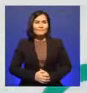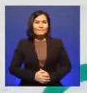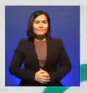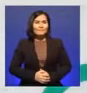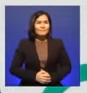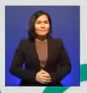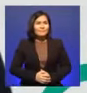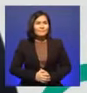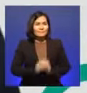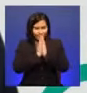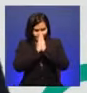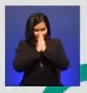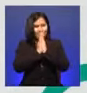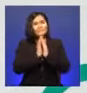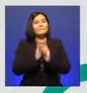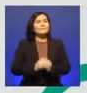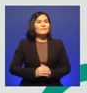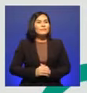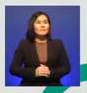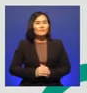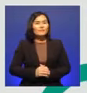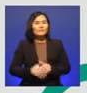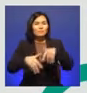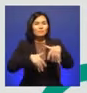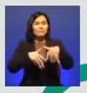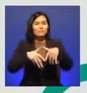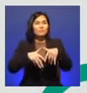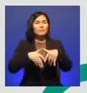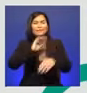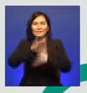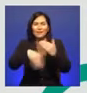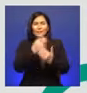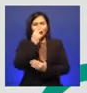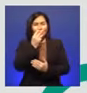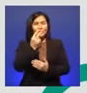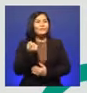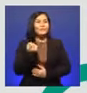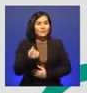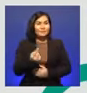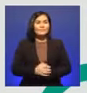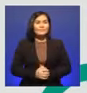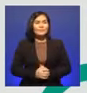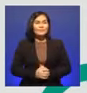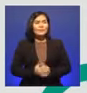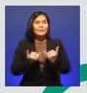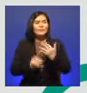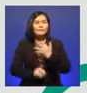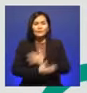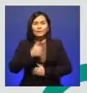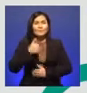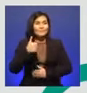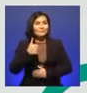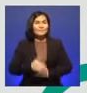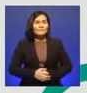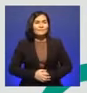วัสดีครับอแอนนะฮะแล้วก็พี่น้องเครือข่ายประชาชนภาคประชาคมที่ติดตามทางไลฟ์ ด้วยนะครับวันนี้ก็คิดว่าเป็นโอกาสที่ดี ครับ